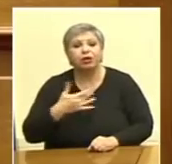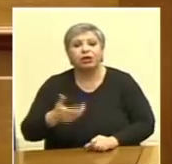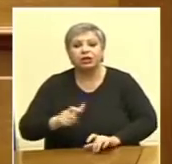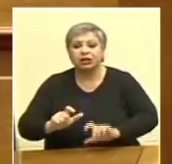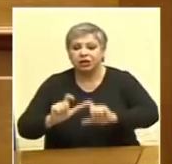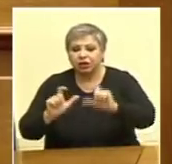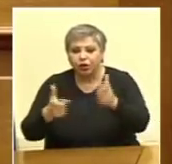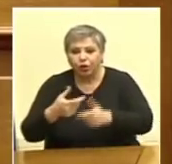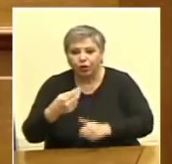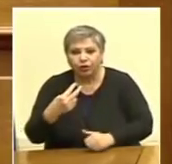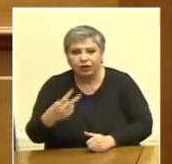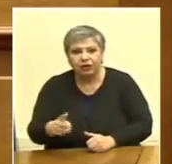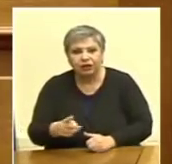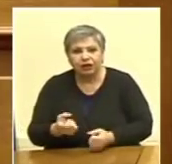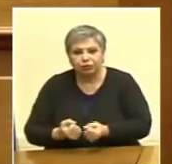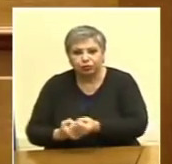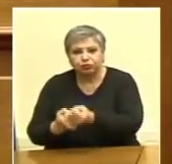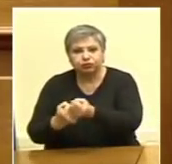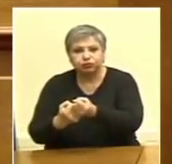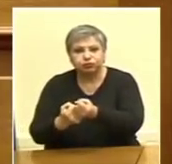αδυναμία να τους παρέχει πλήρη φροντίδα.